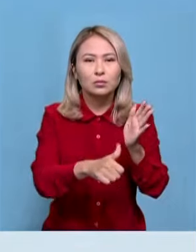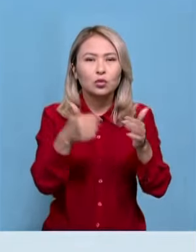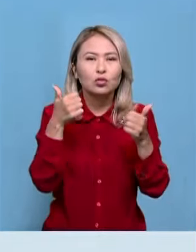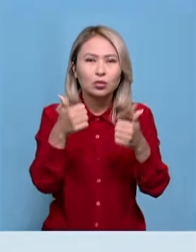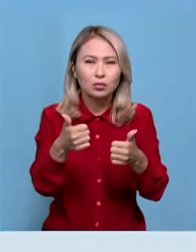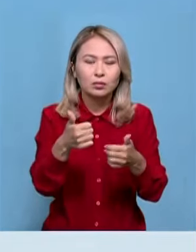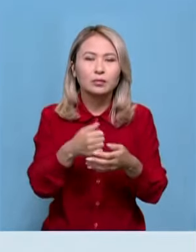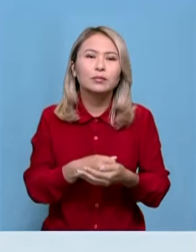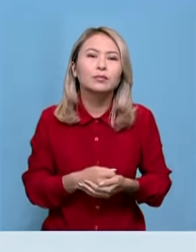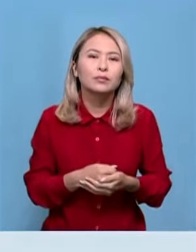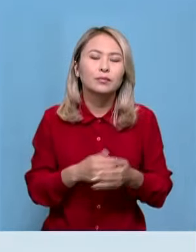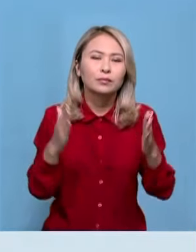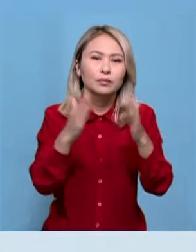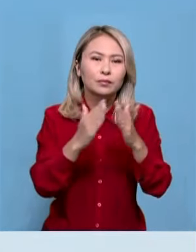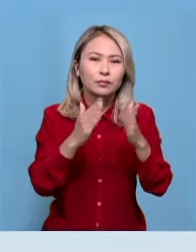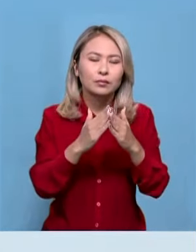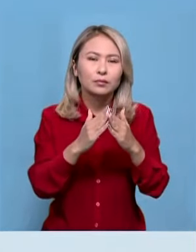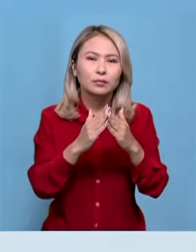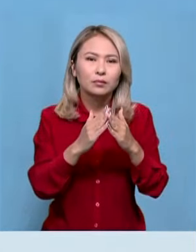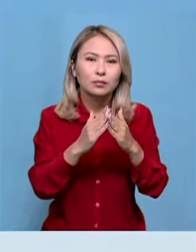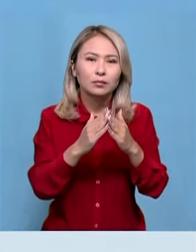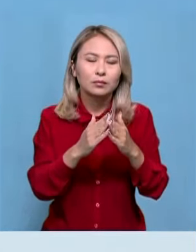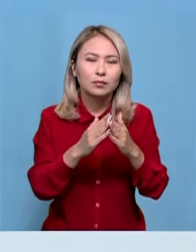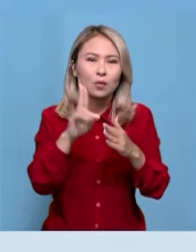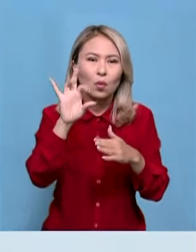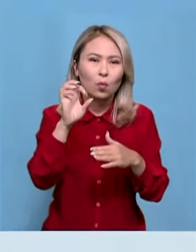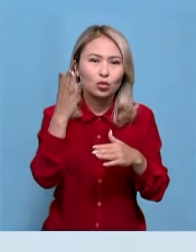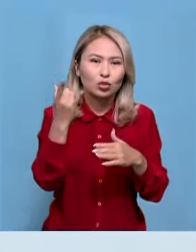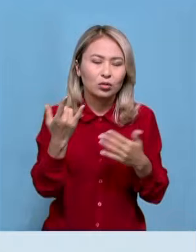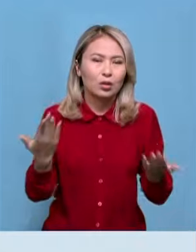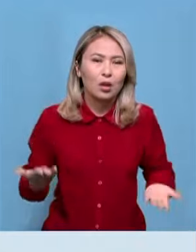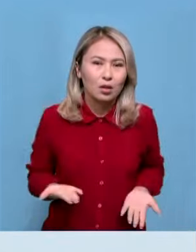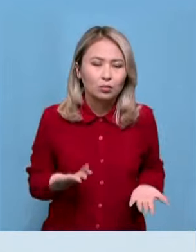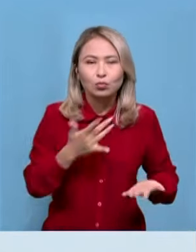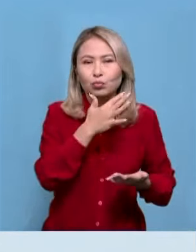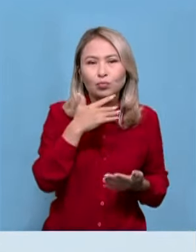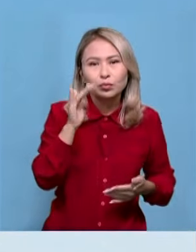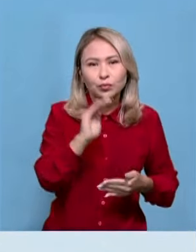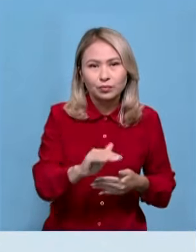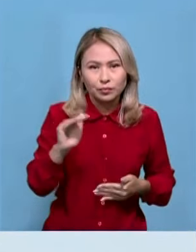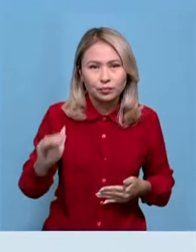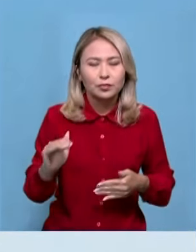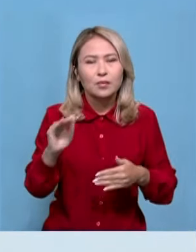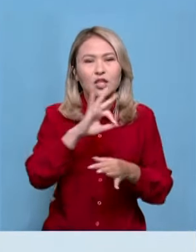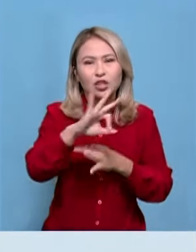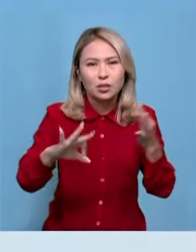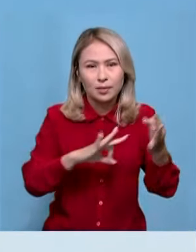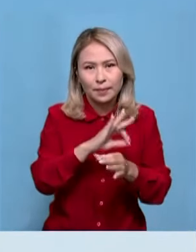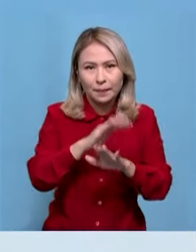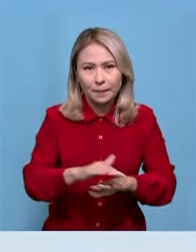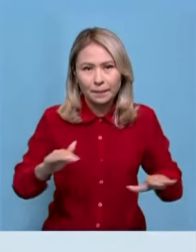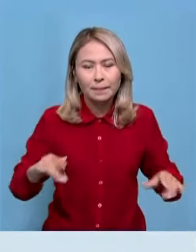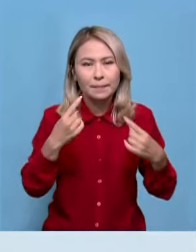жақсы баспаналарды, осы Қосшы қаласының тұрғындарын, көп балалы аналарды, жетім балаларды, тағы